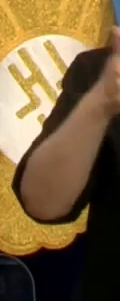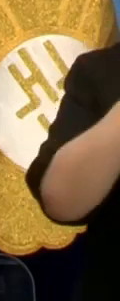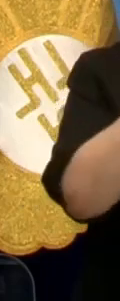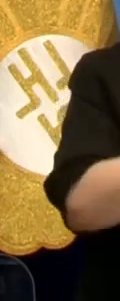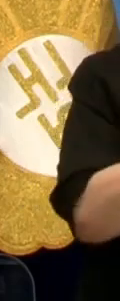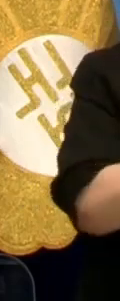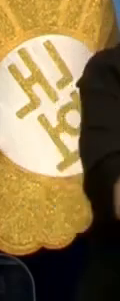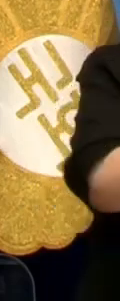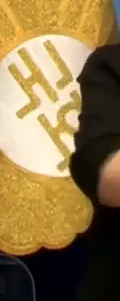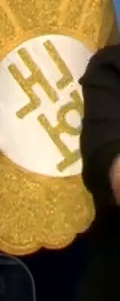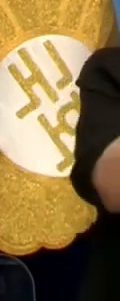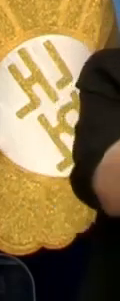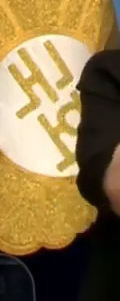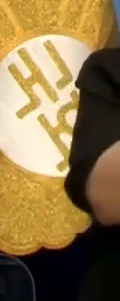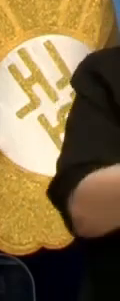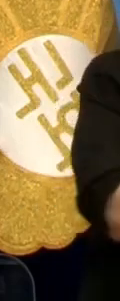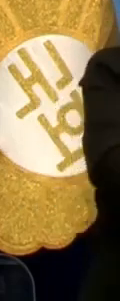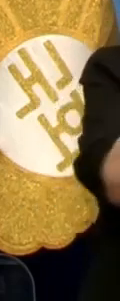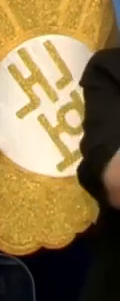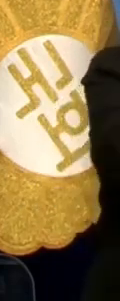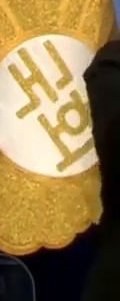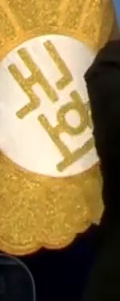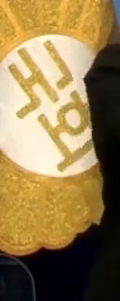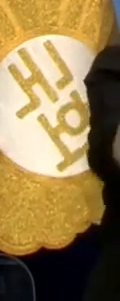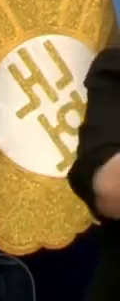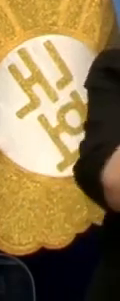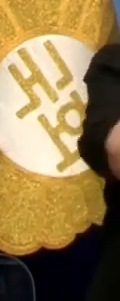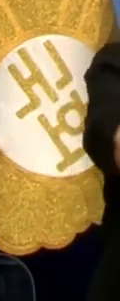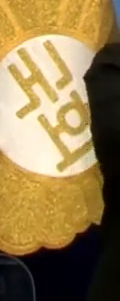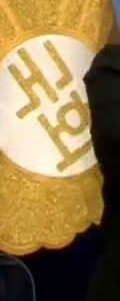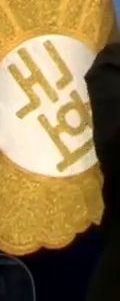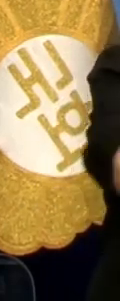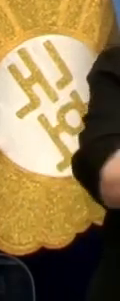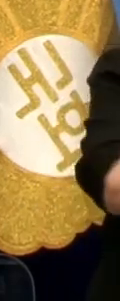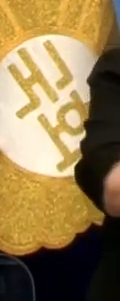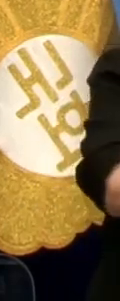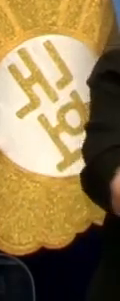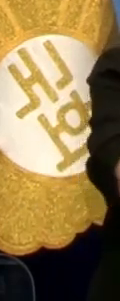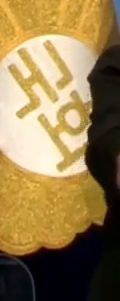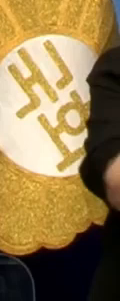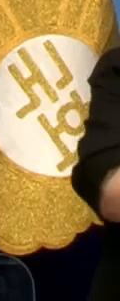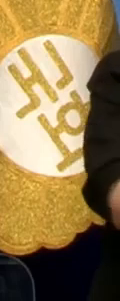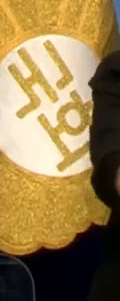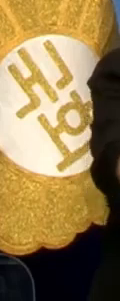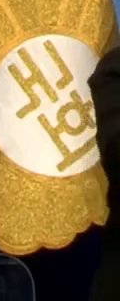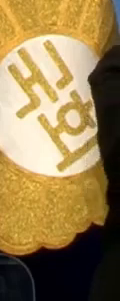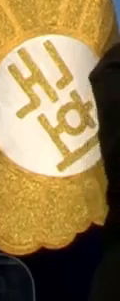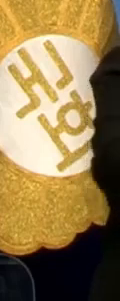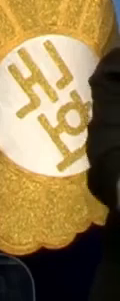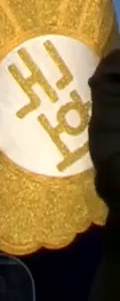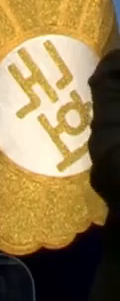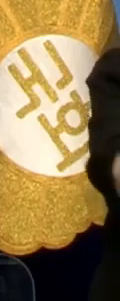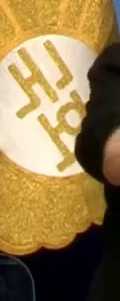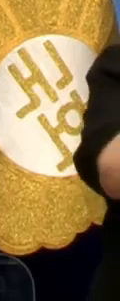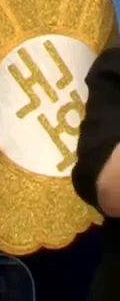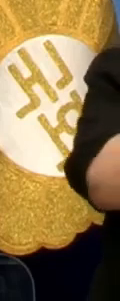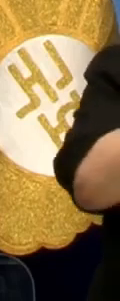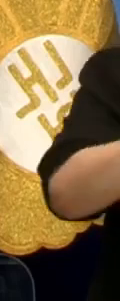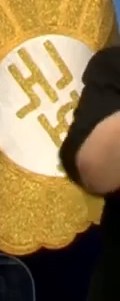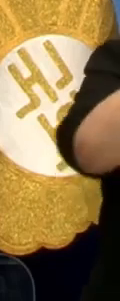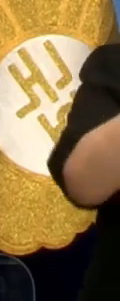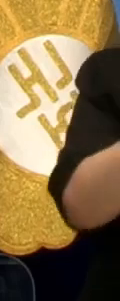활성화하는 방식으로는 기본소득을 목적으로 하는 세를 신설하거나 아니면 세율을